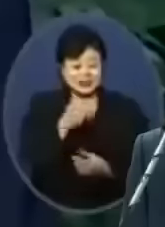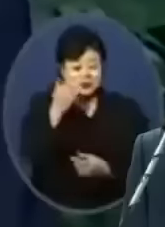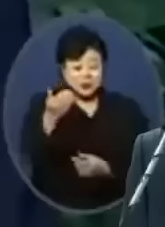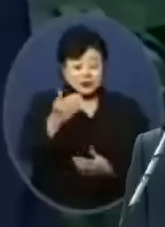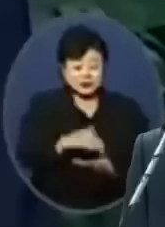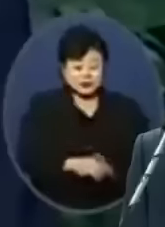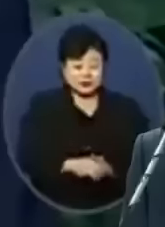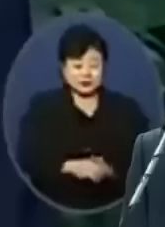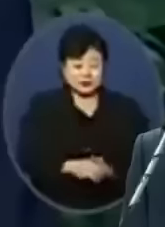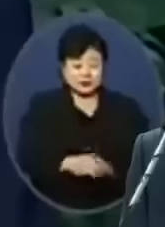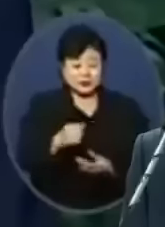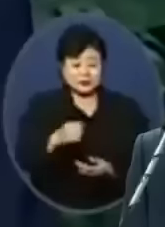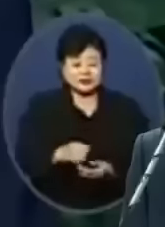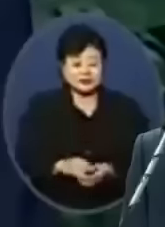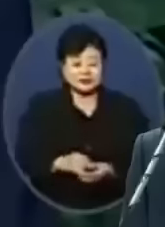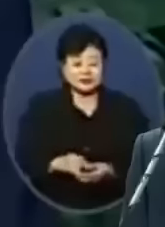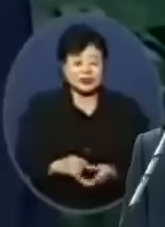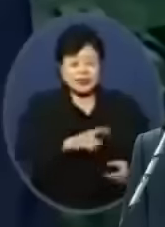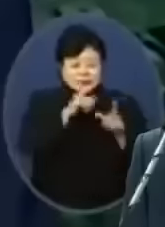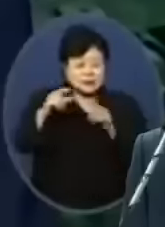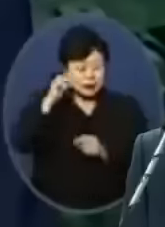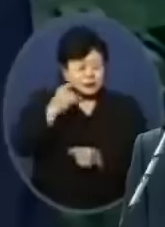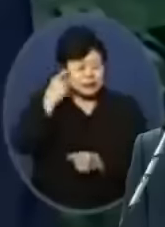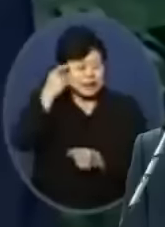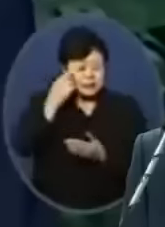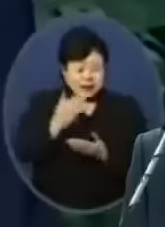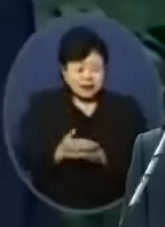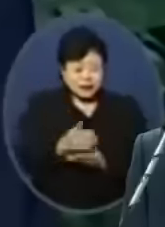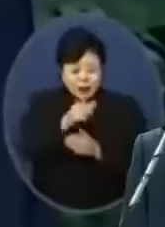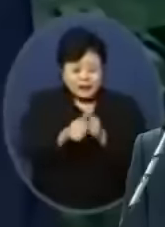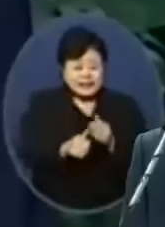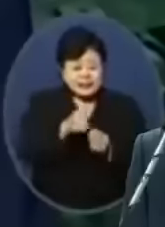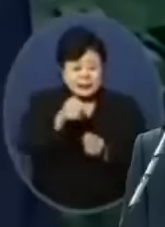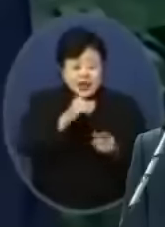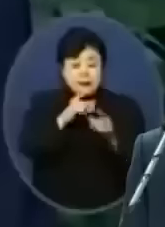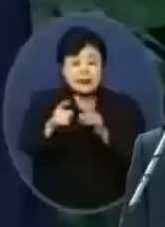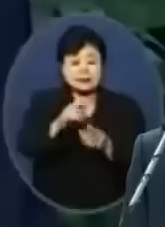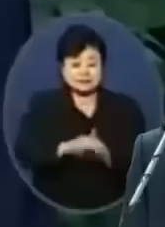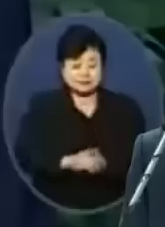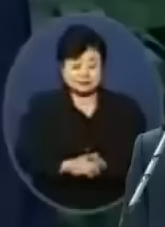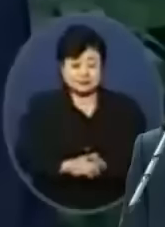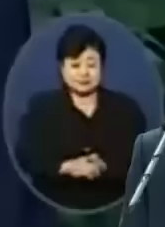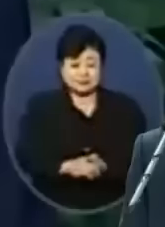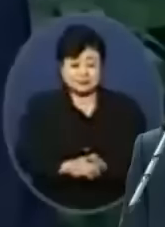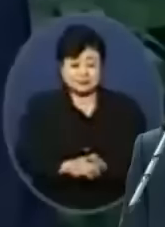여러분들도 인생에 어렵게 생각하지 마십시오. 하나님의 말씀을